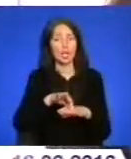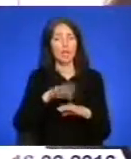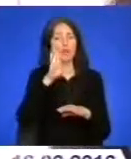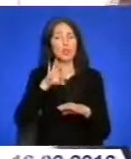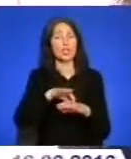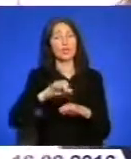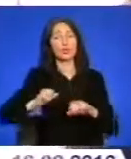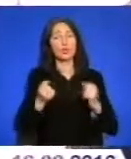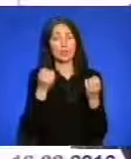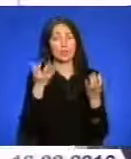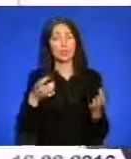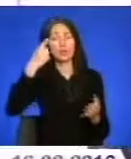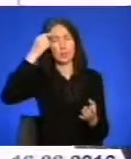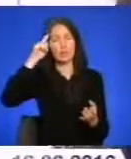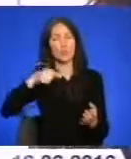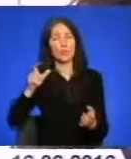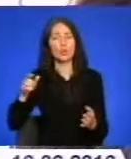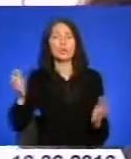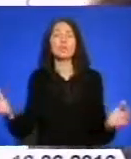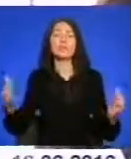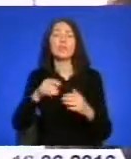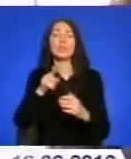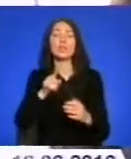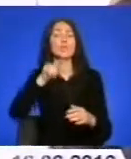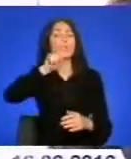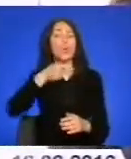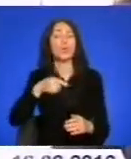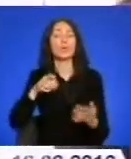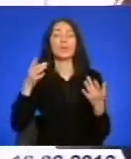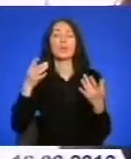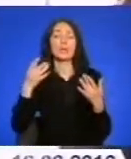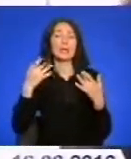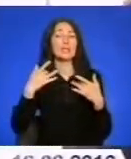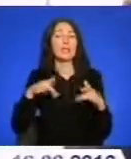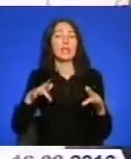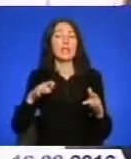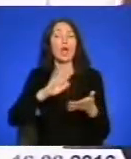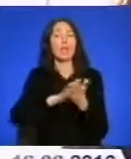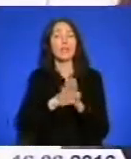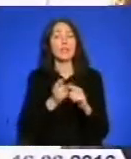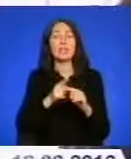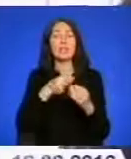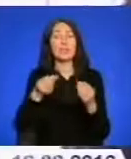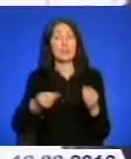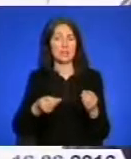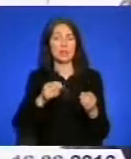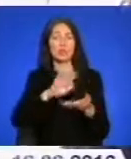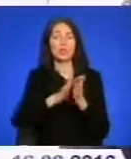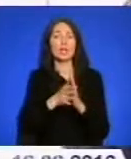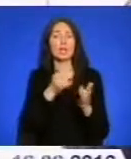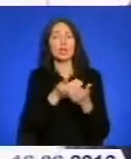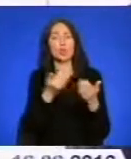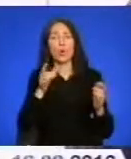громадяни зібралися тут з вимогою звільнити контрактників, які підписали контракти ще до особливого періоду, тобто